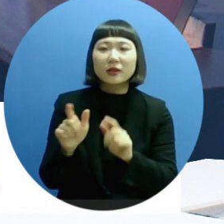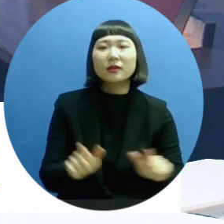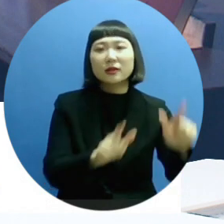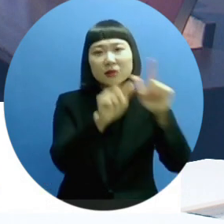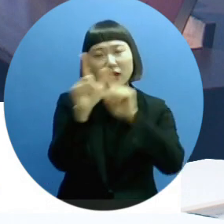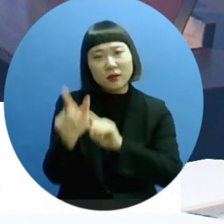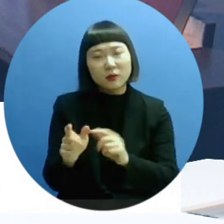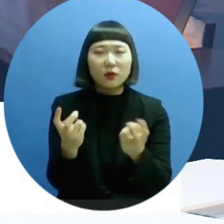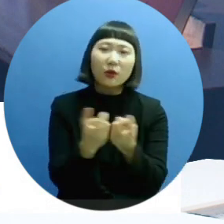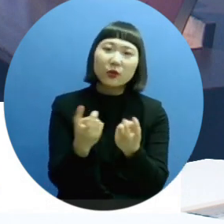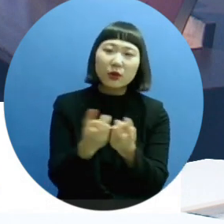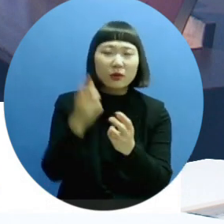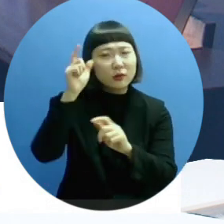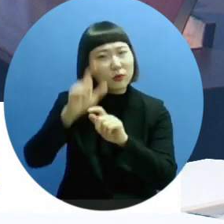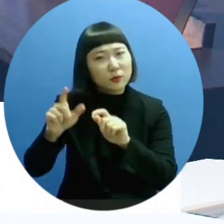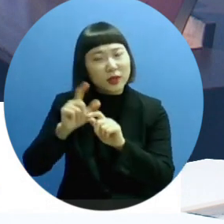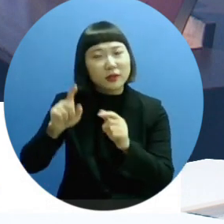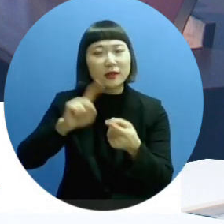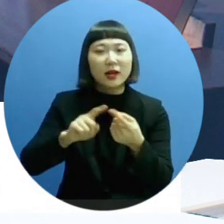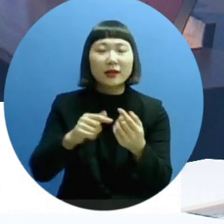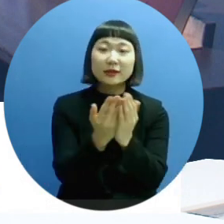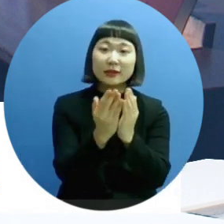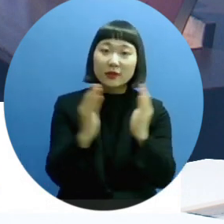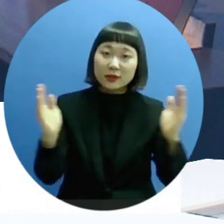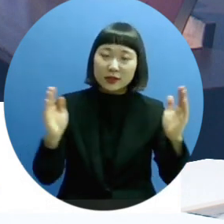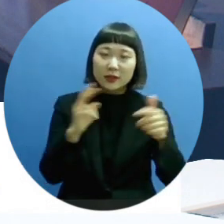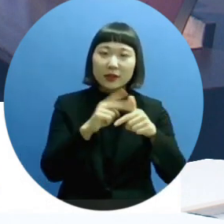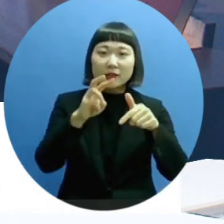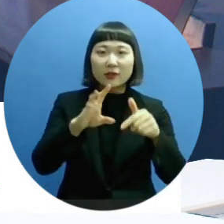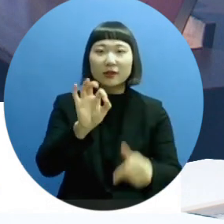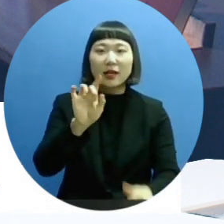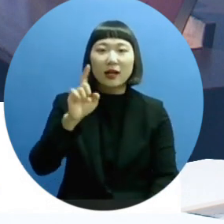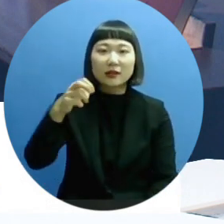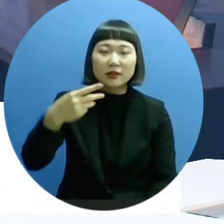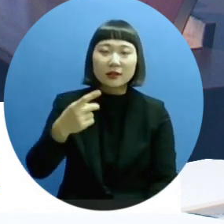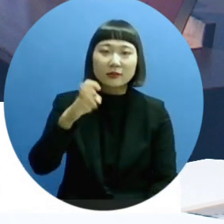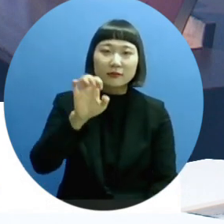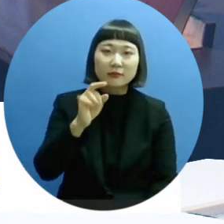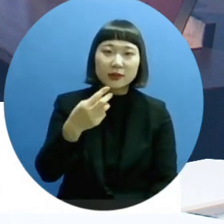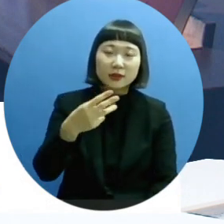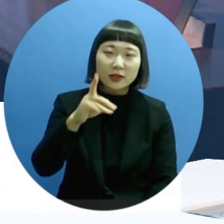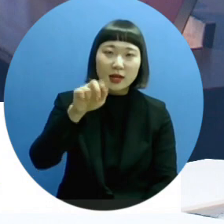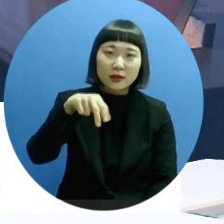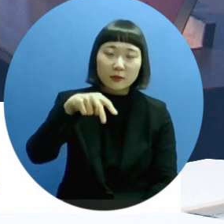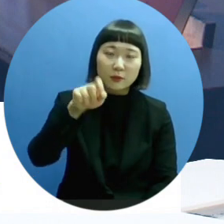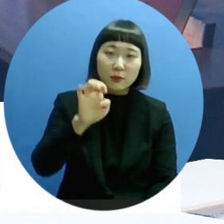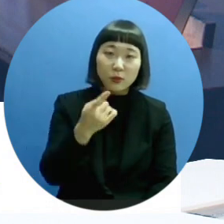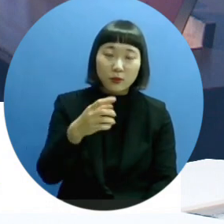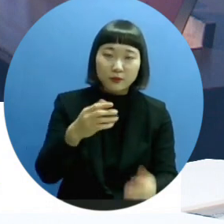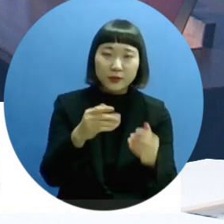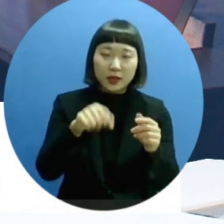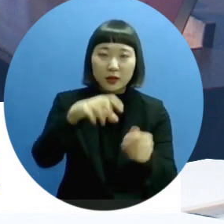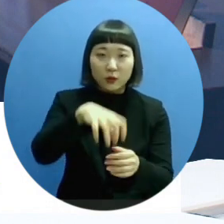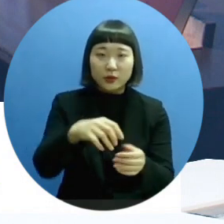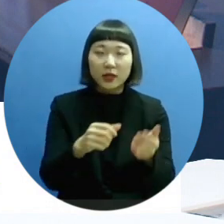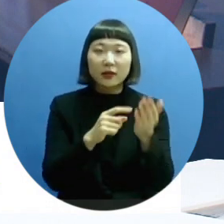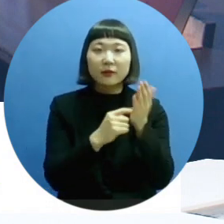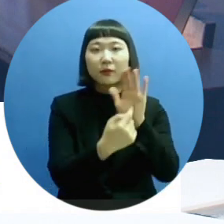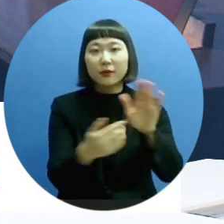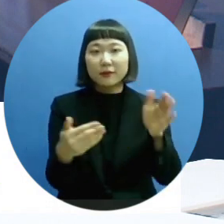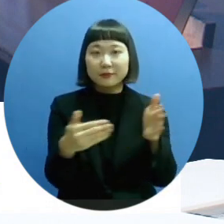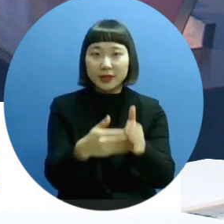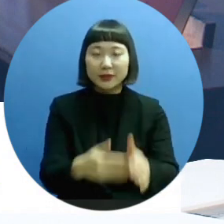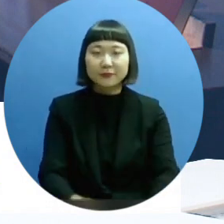담긴 전시회가 인천 아트 플랫폼에서 열리고 있습니다. 전시 비타노바 새로운 삶을 김지영 기자가